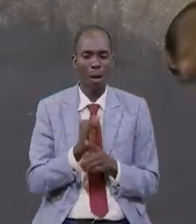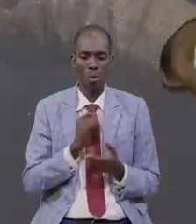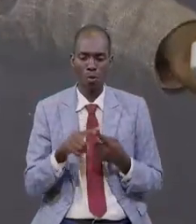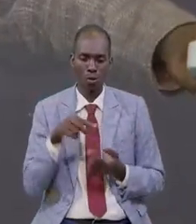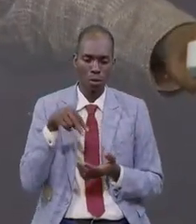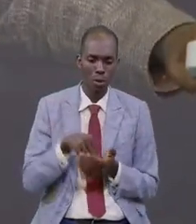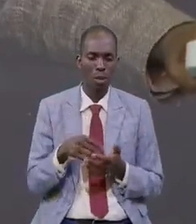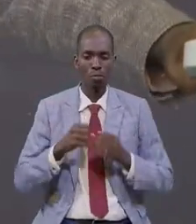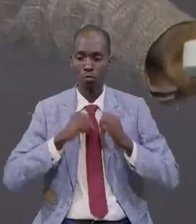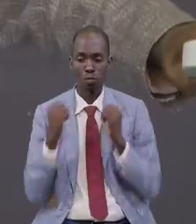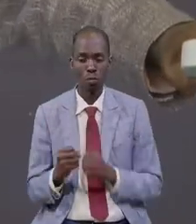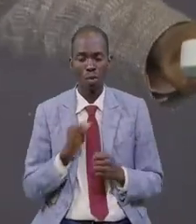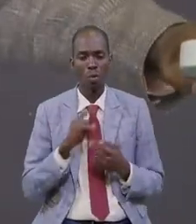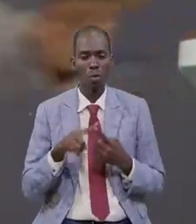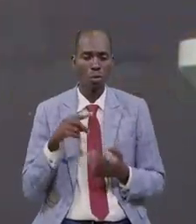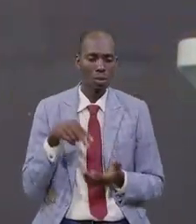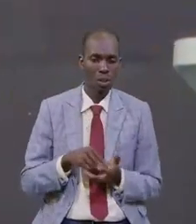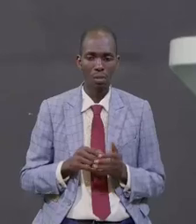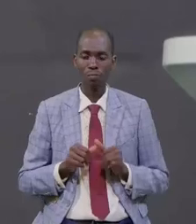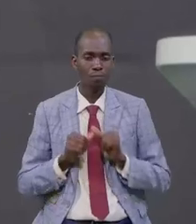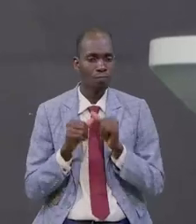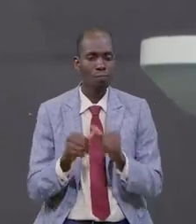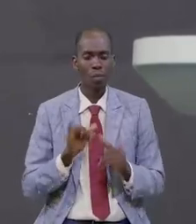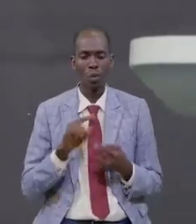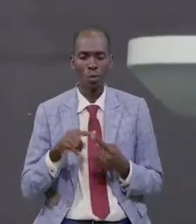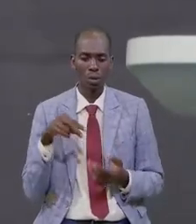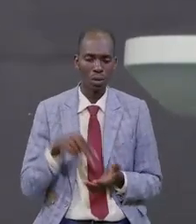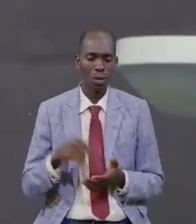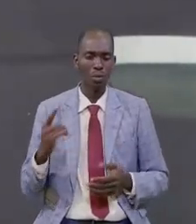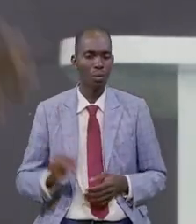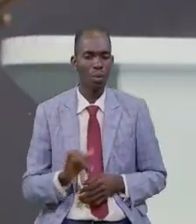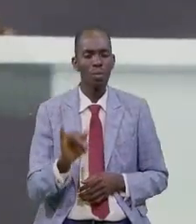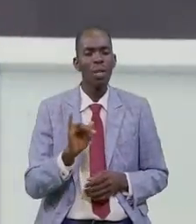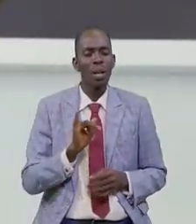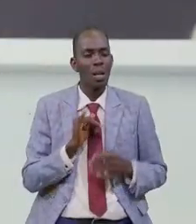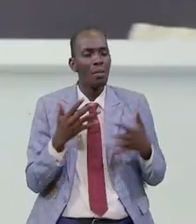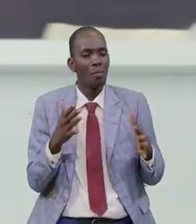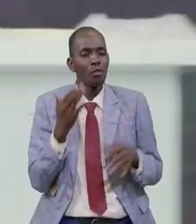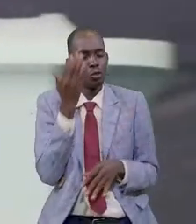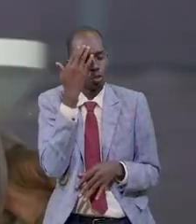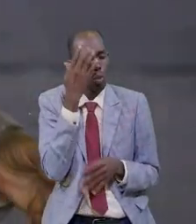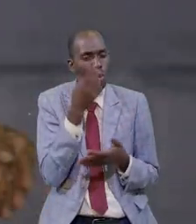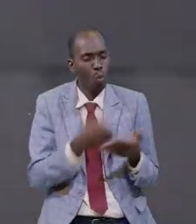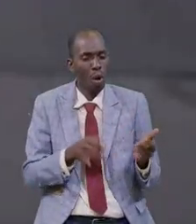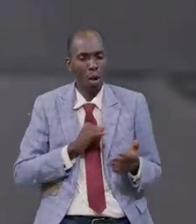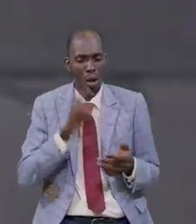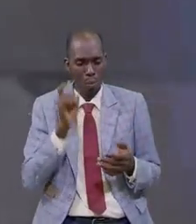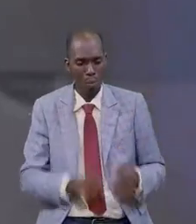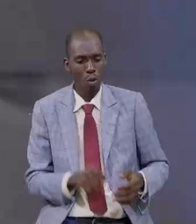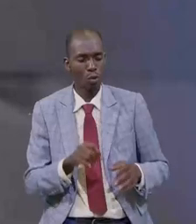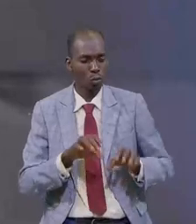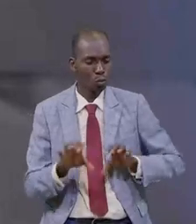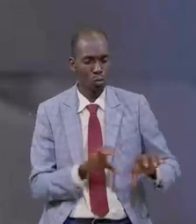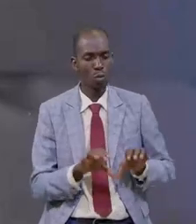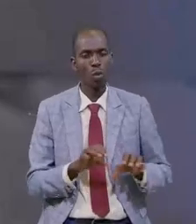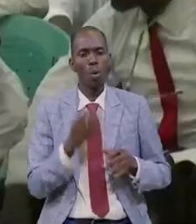tenir ferme je veux tenir pour toujours et je sais ce pourquoi je dois tenir pourquoi est-ce que